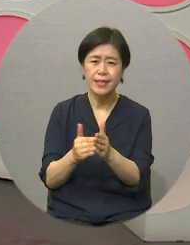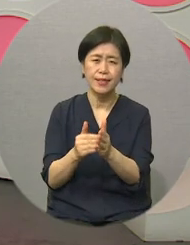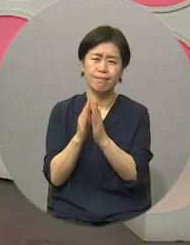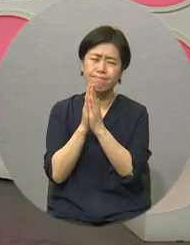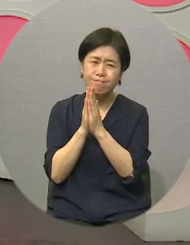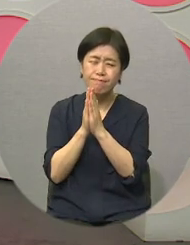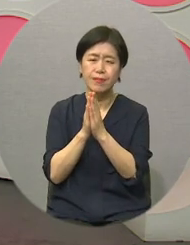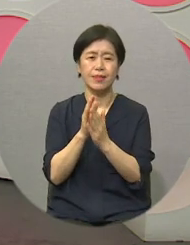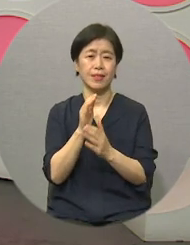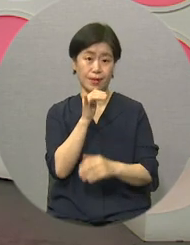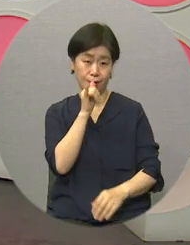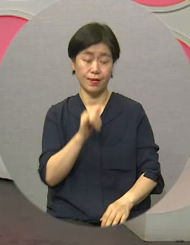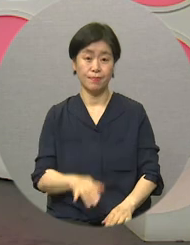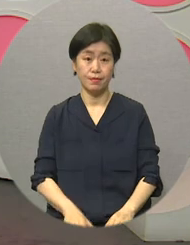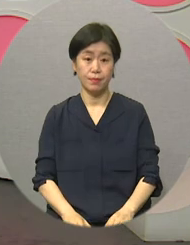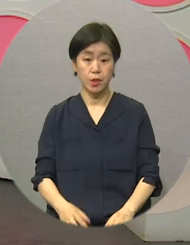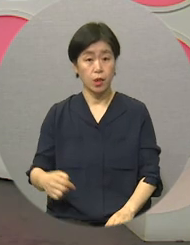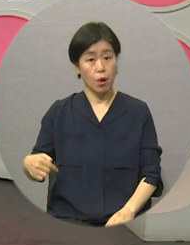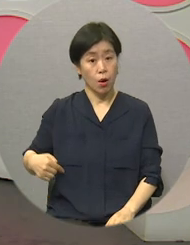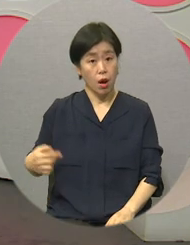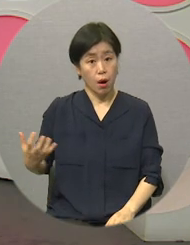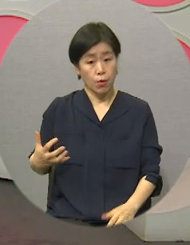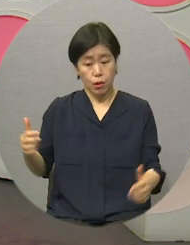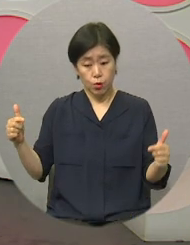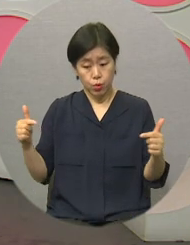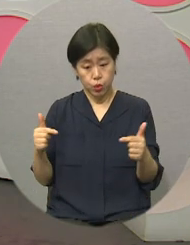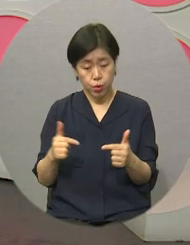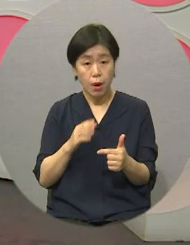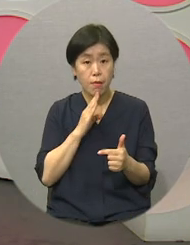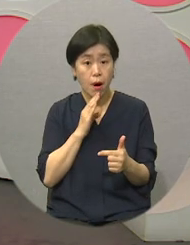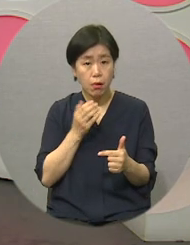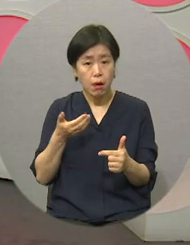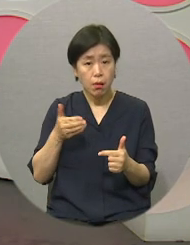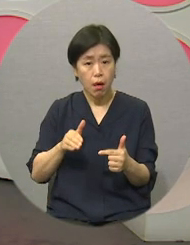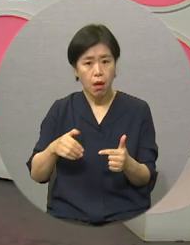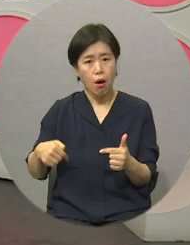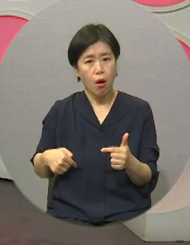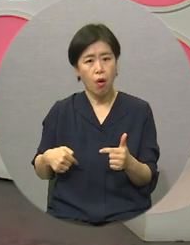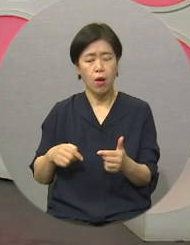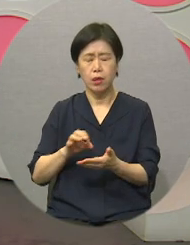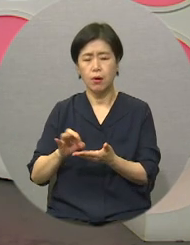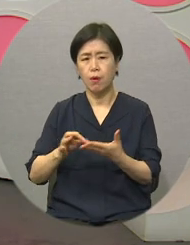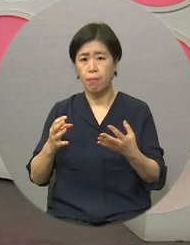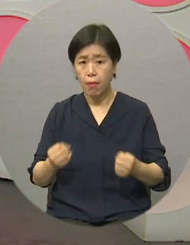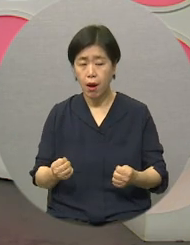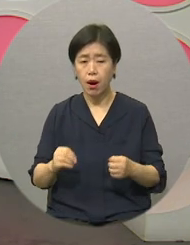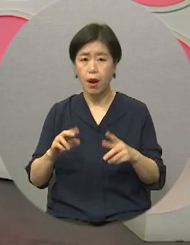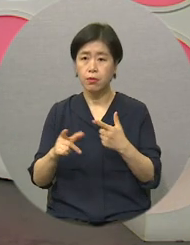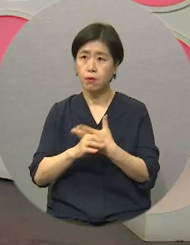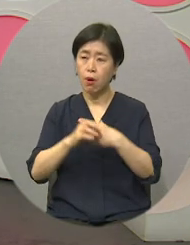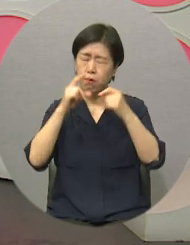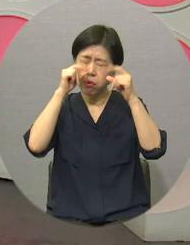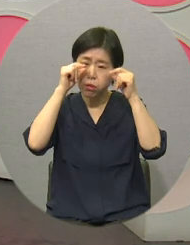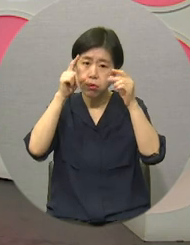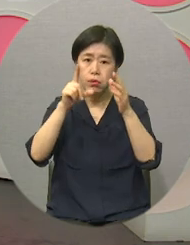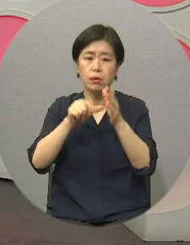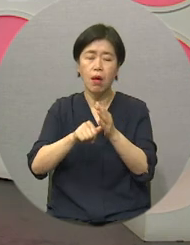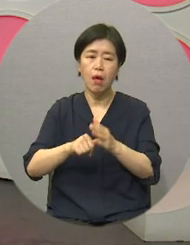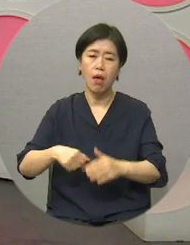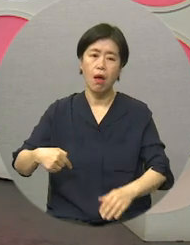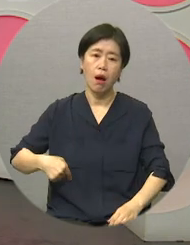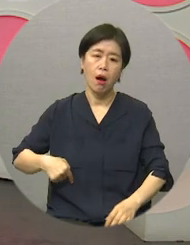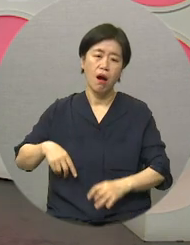다행히 허리는 조금씩 괜찮아졌지만 조금이라도 무리를 하거나 숙면을 취하지 않으면 허벅지와